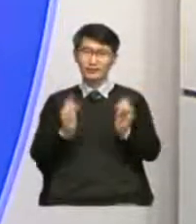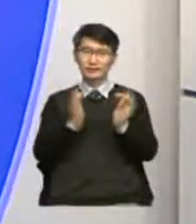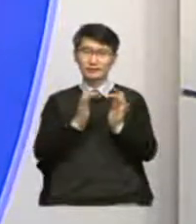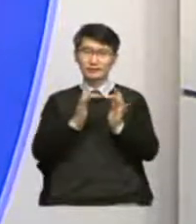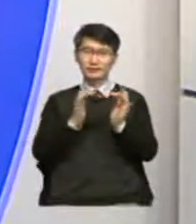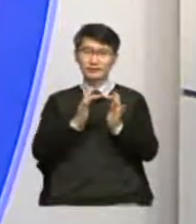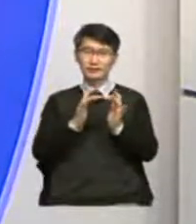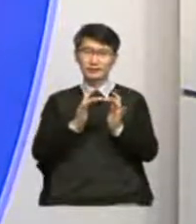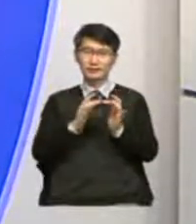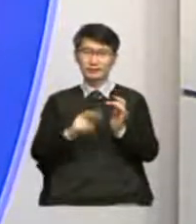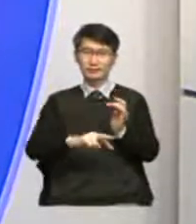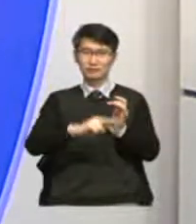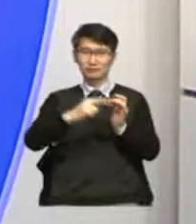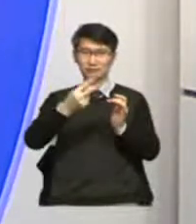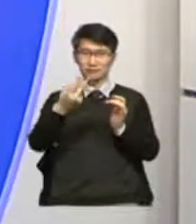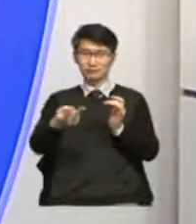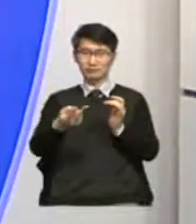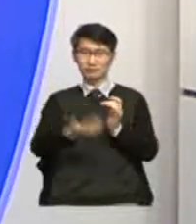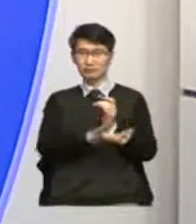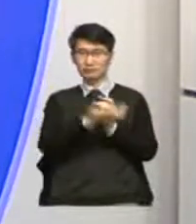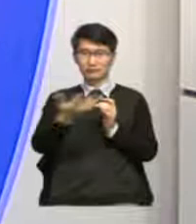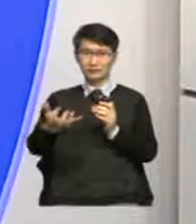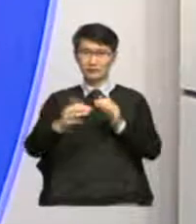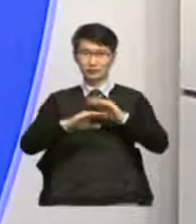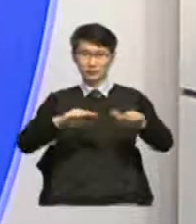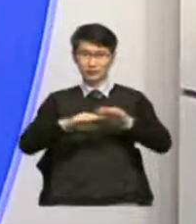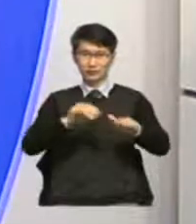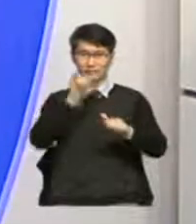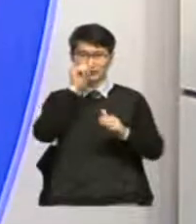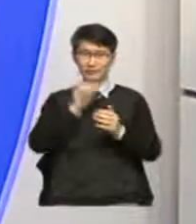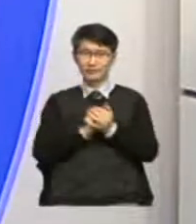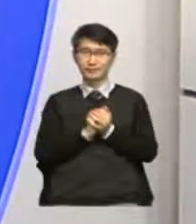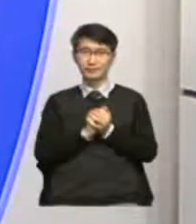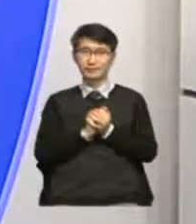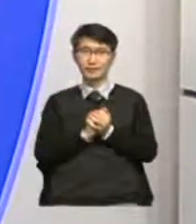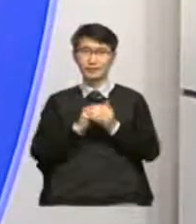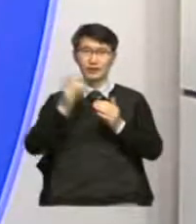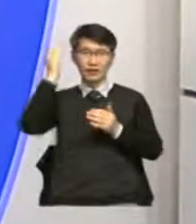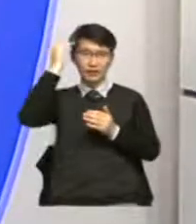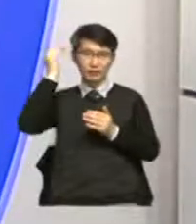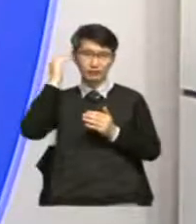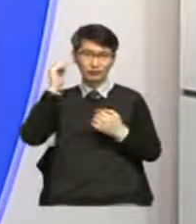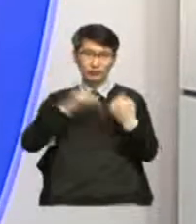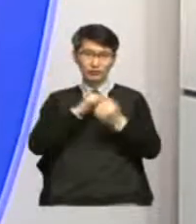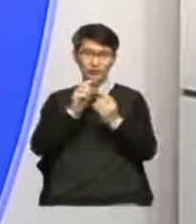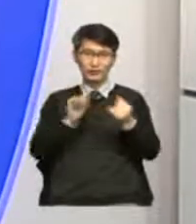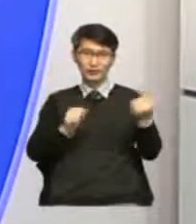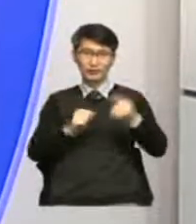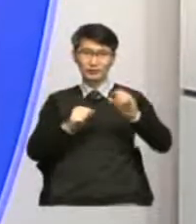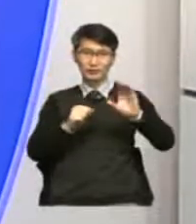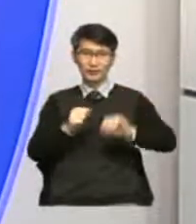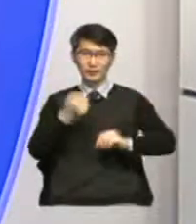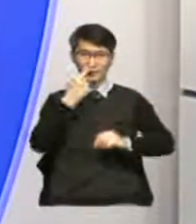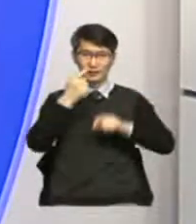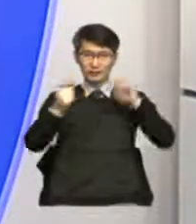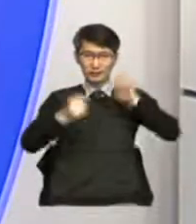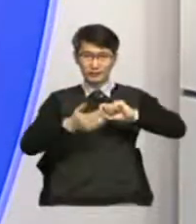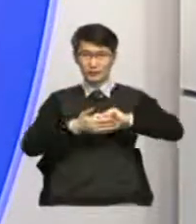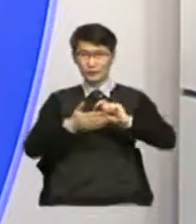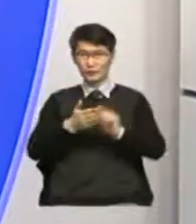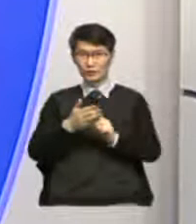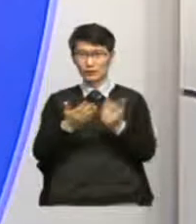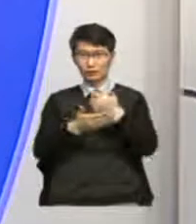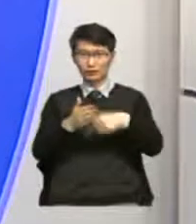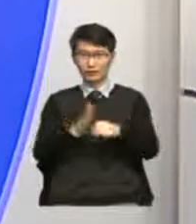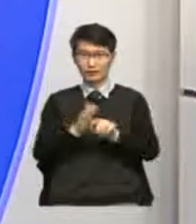유통 부문으로 상당 부분 옮겨갔다는 분석도 내놨습니다. 우리나라 자영업자들이 1000만 명에 육박하는 만큼 이들을